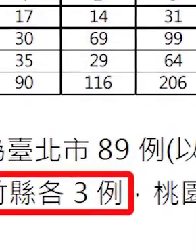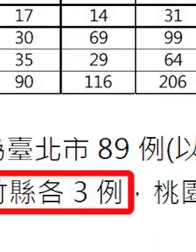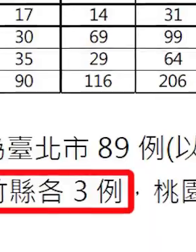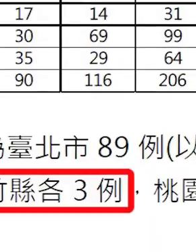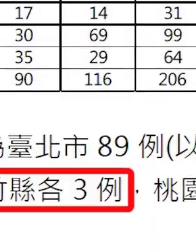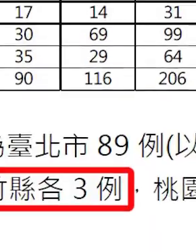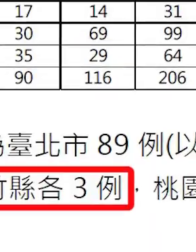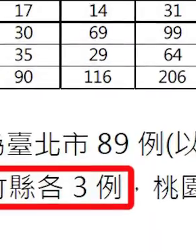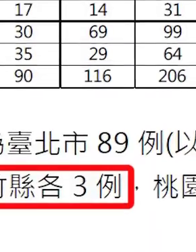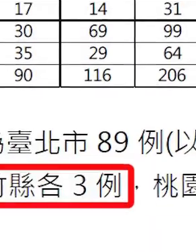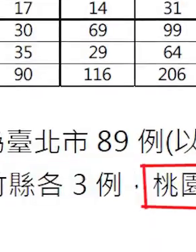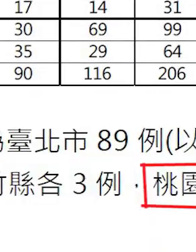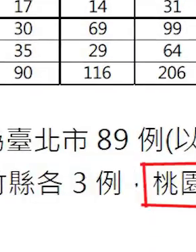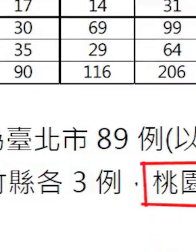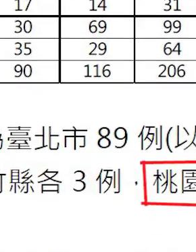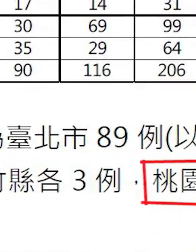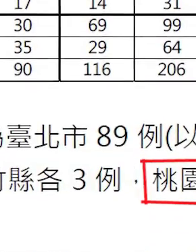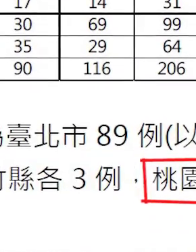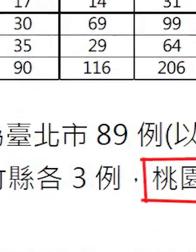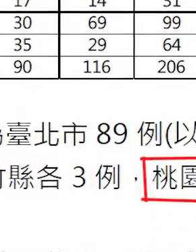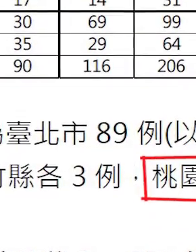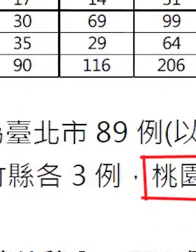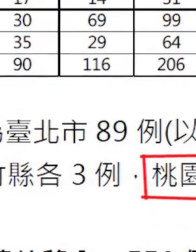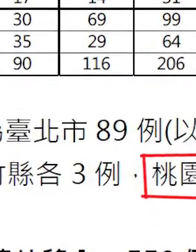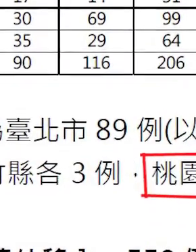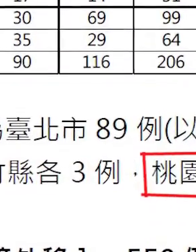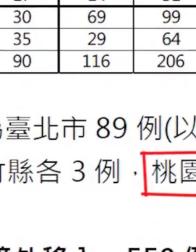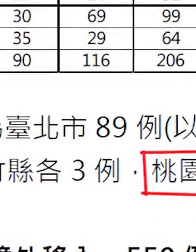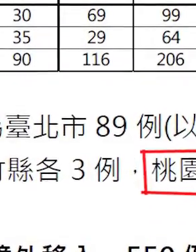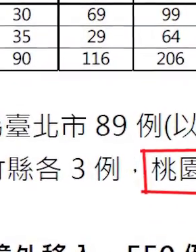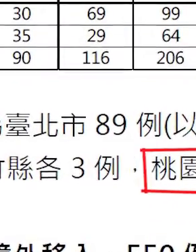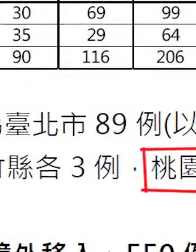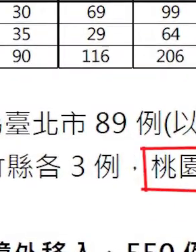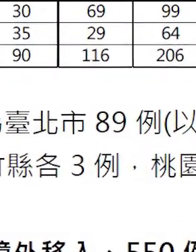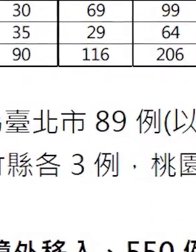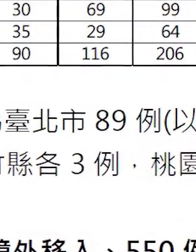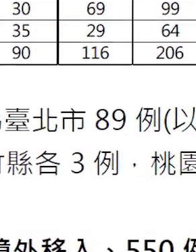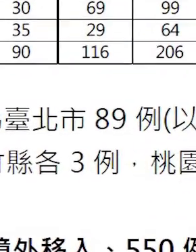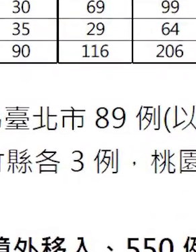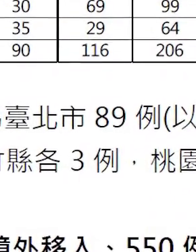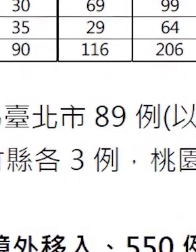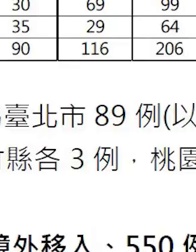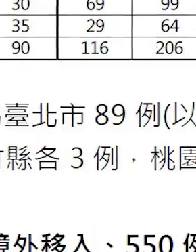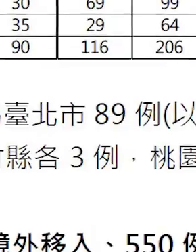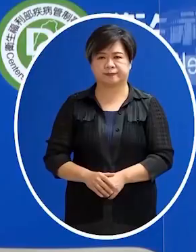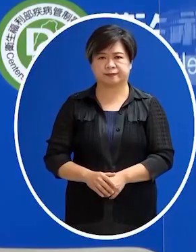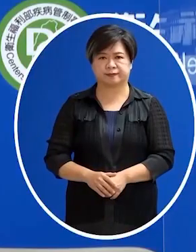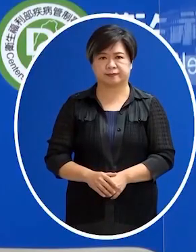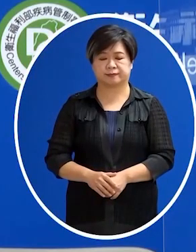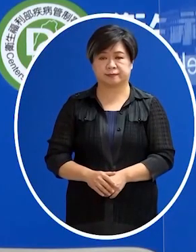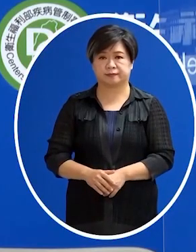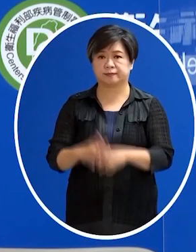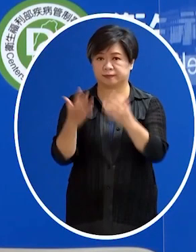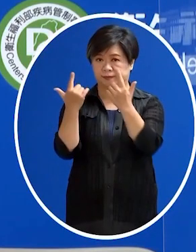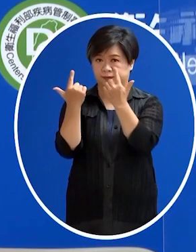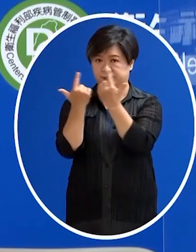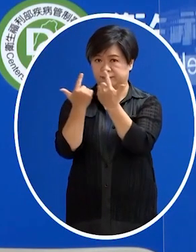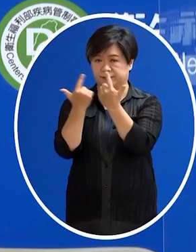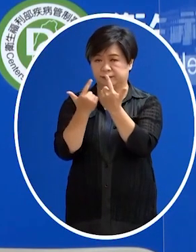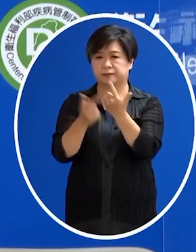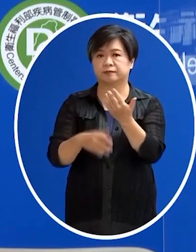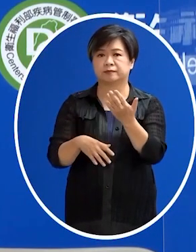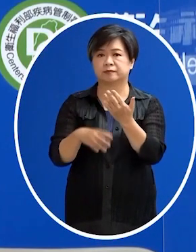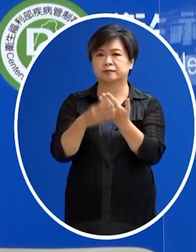及新竹县各3例，桃园市及基隆市各2例，台中市1例，台北茶艺